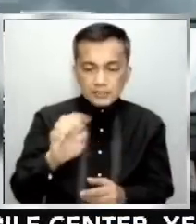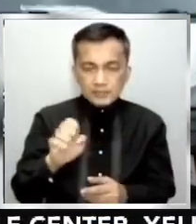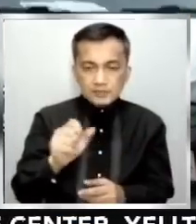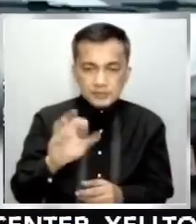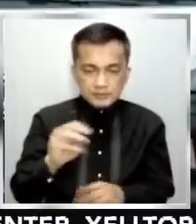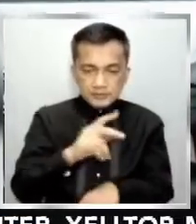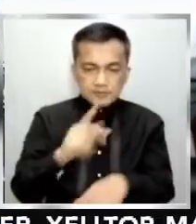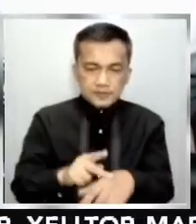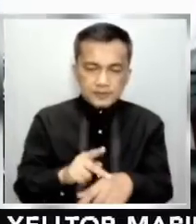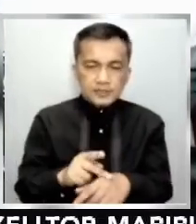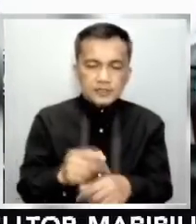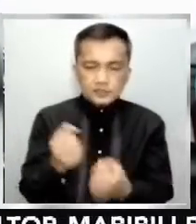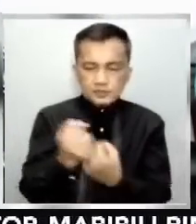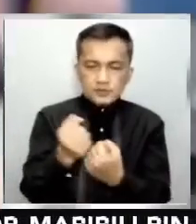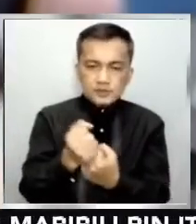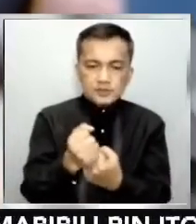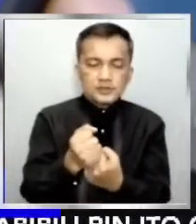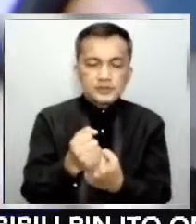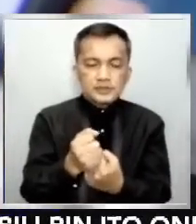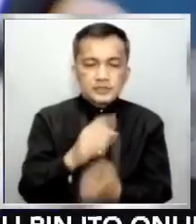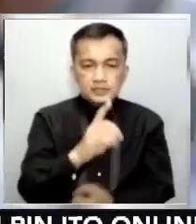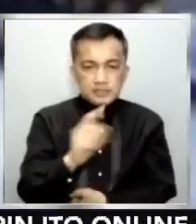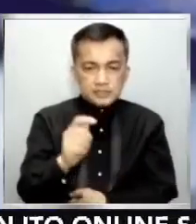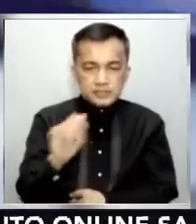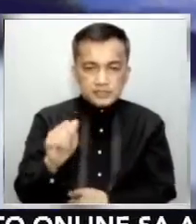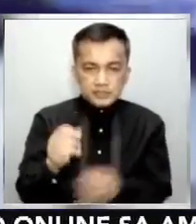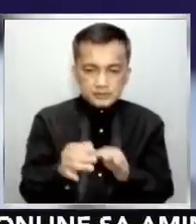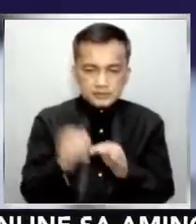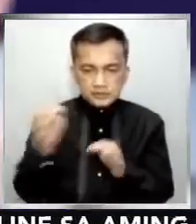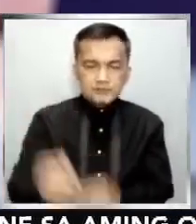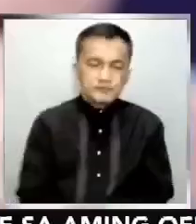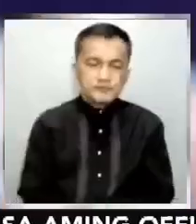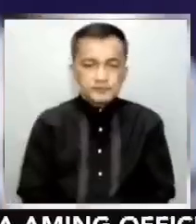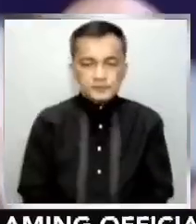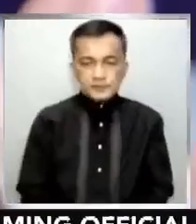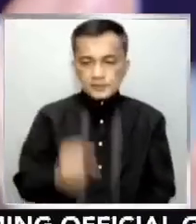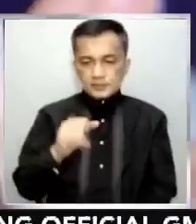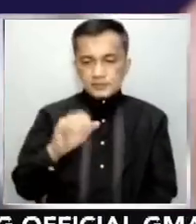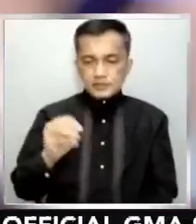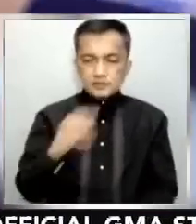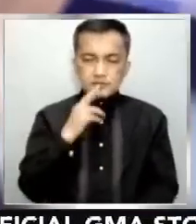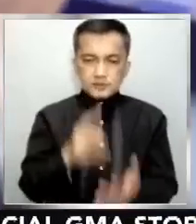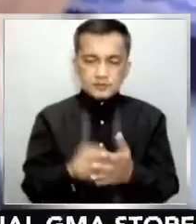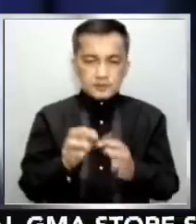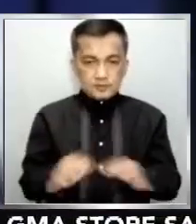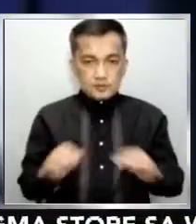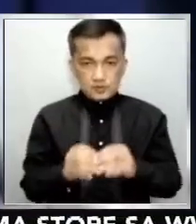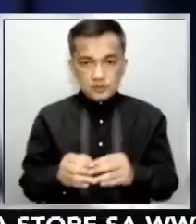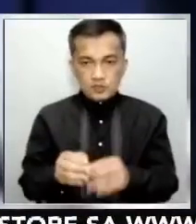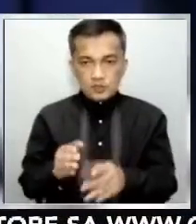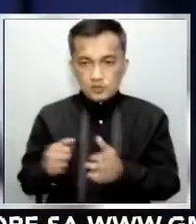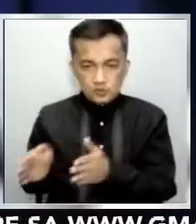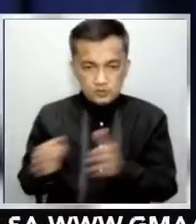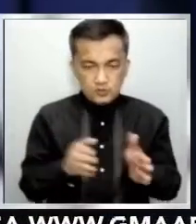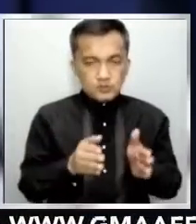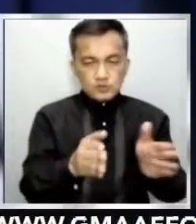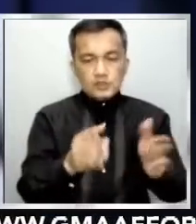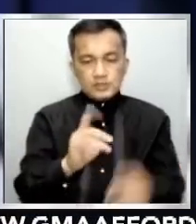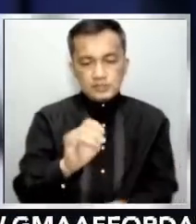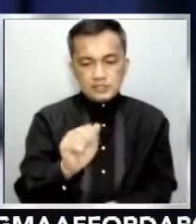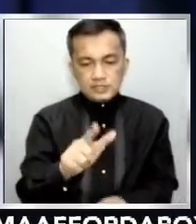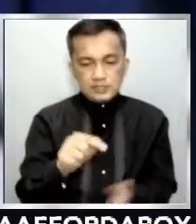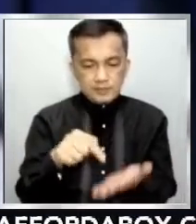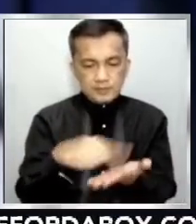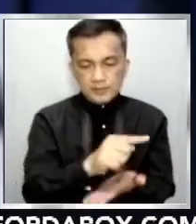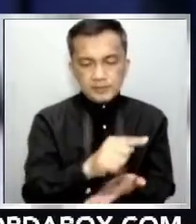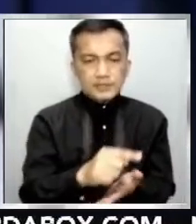DTI ang panawagang extension. SIM registration is very important as we move towards digital payments. And digital